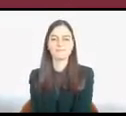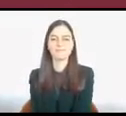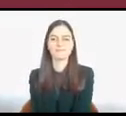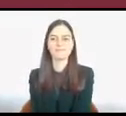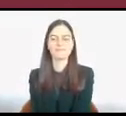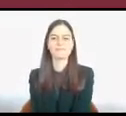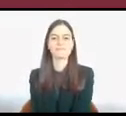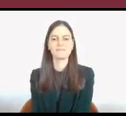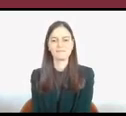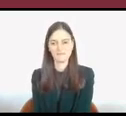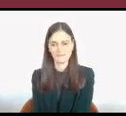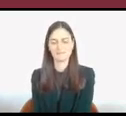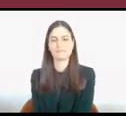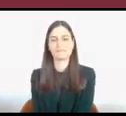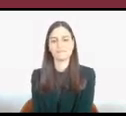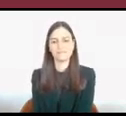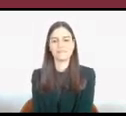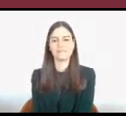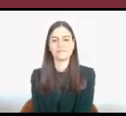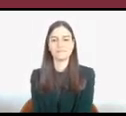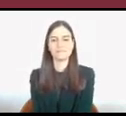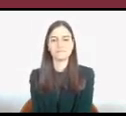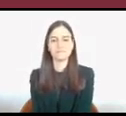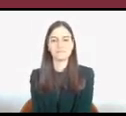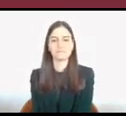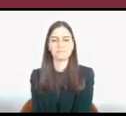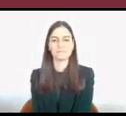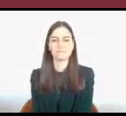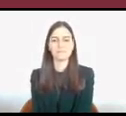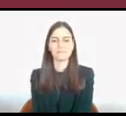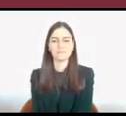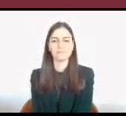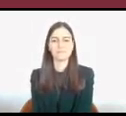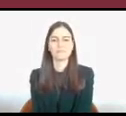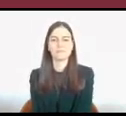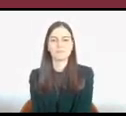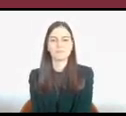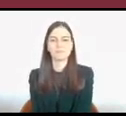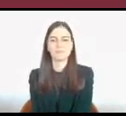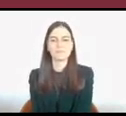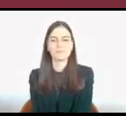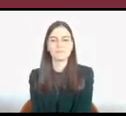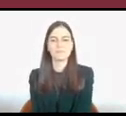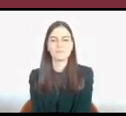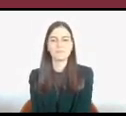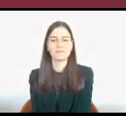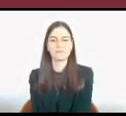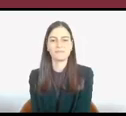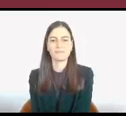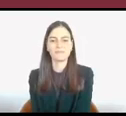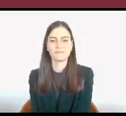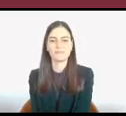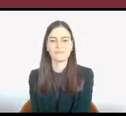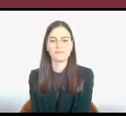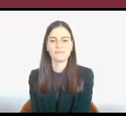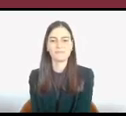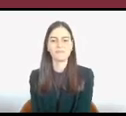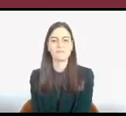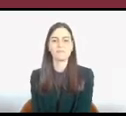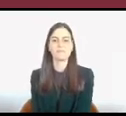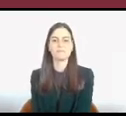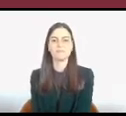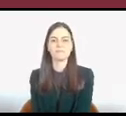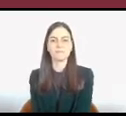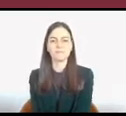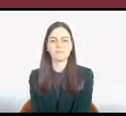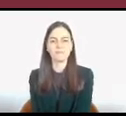toutes et à tous de nous avoir suivis. On rappelle, comme le disait Olivia d'ailleurs, que toute l'actualité de votre épargne, à tout moment, c'est sur Vision Patrimoine.